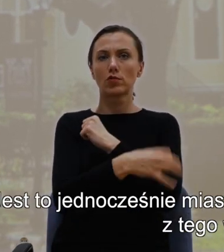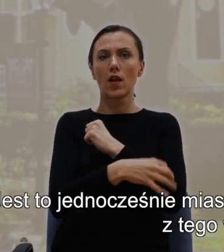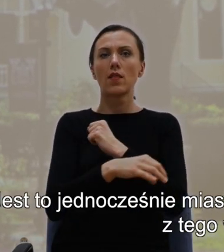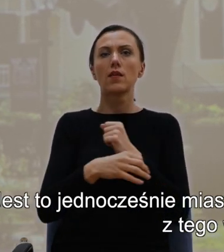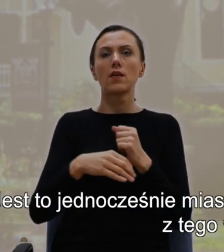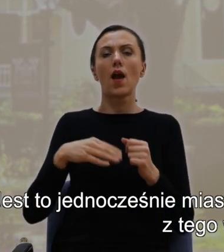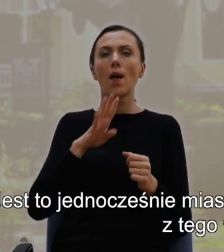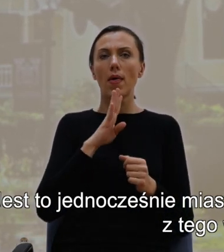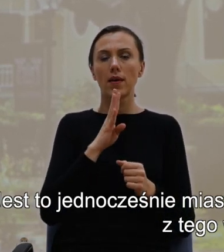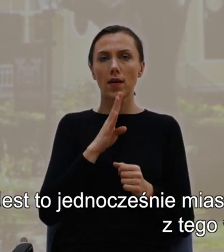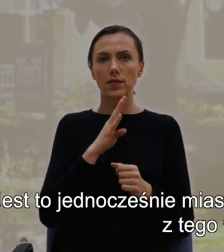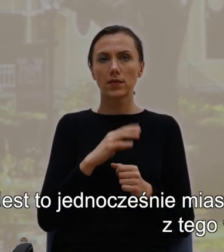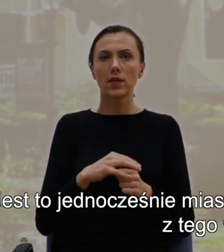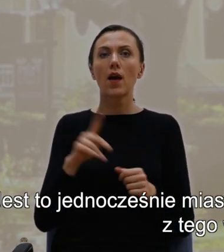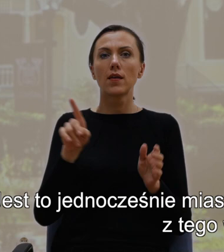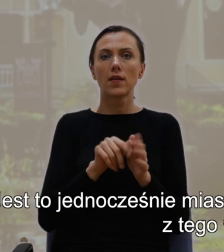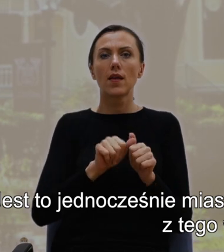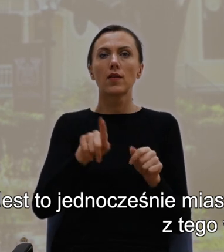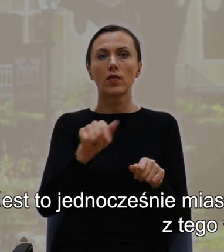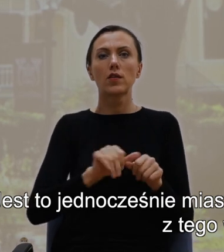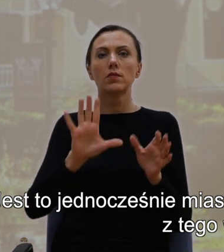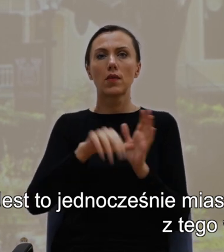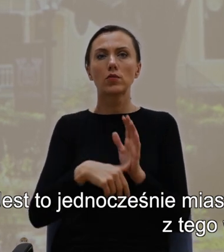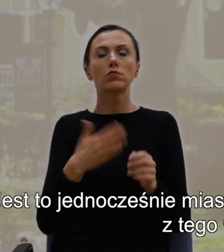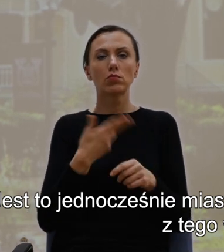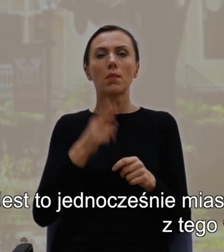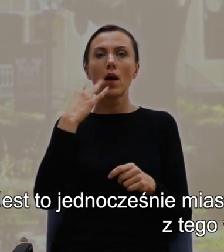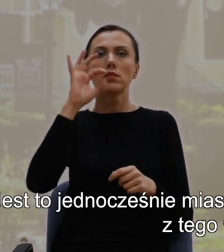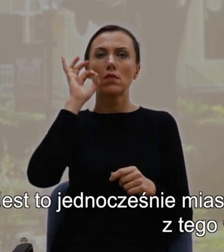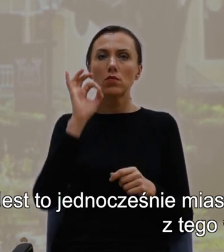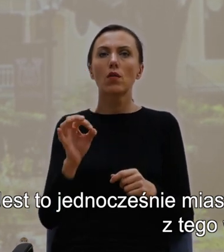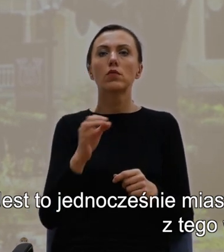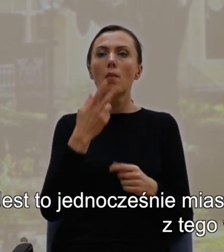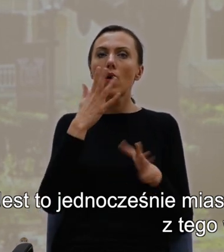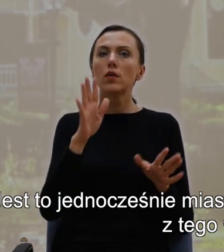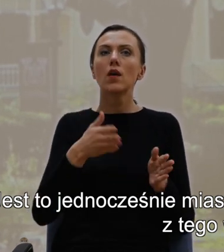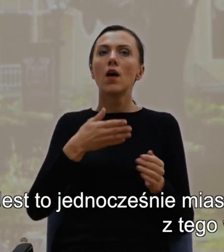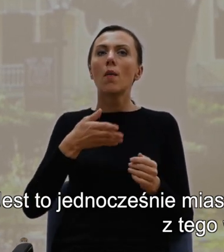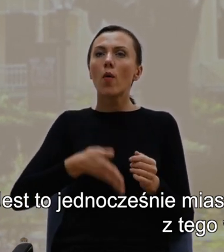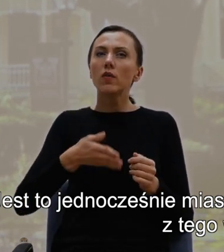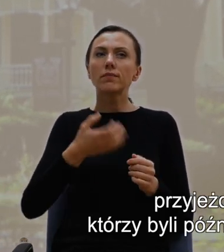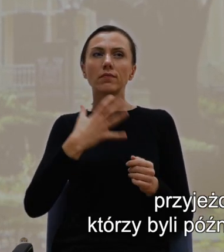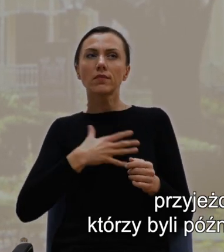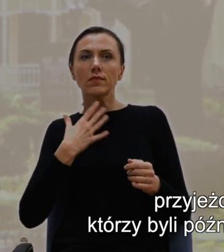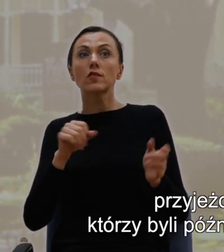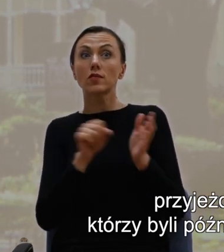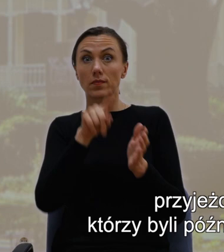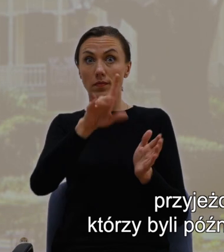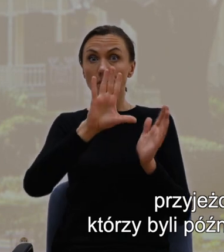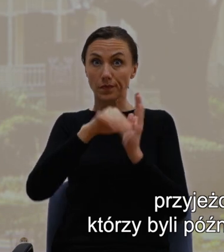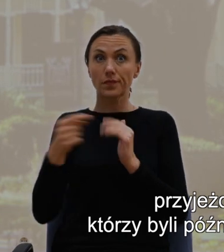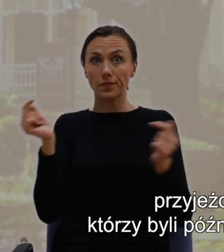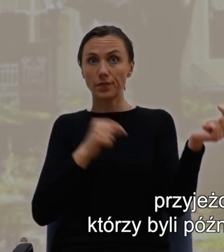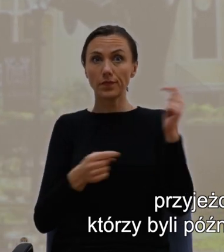Jest to jednocześnie miasto, które doskonale pokazuje ten południowy paradoks, z tego względu, że właśnie do tego miasta przyjeżdżały